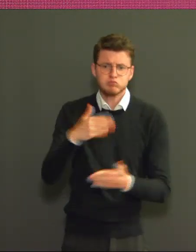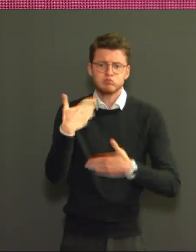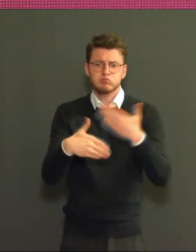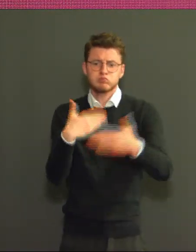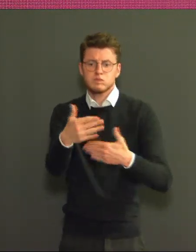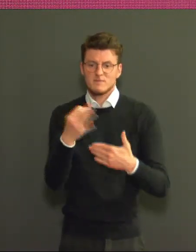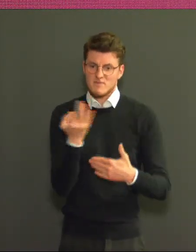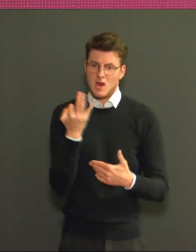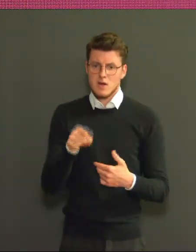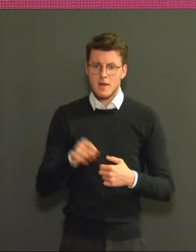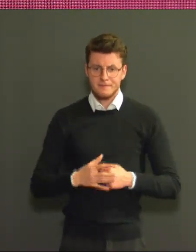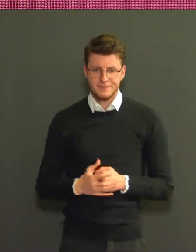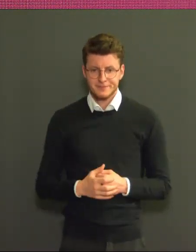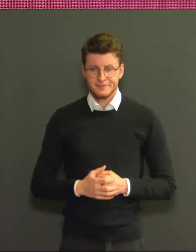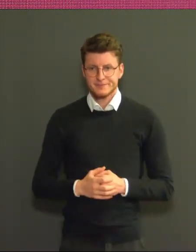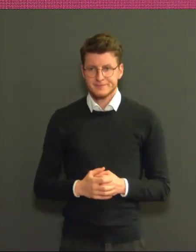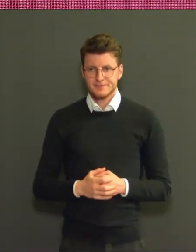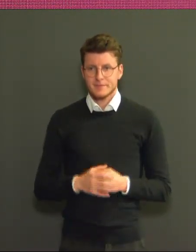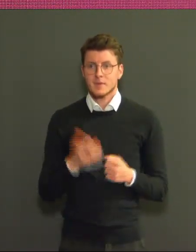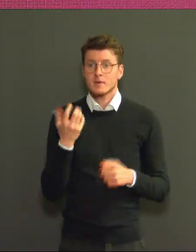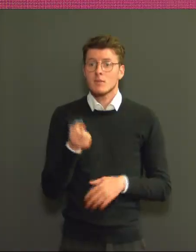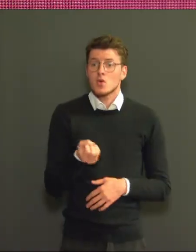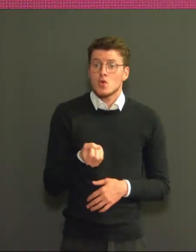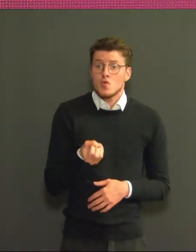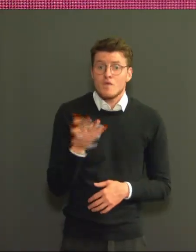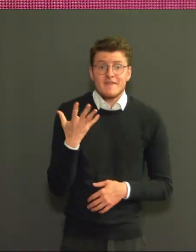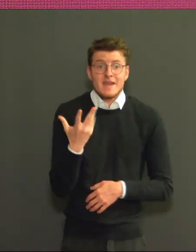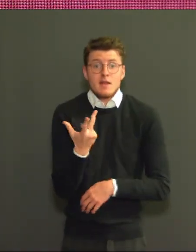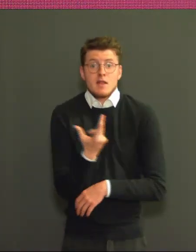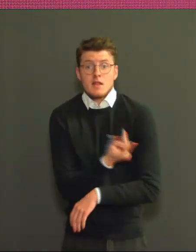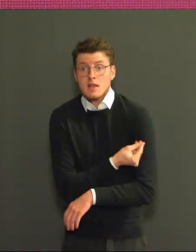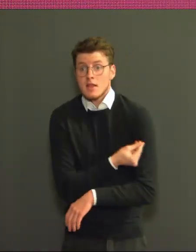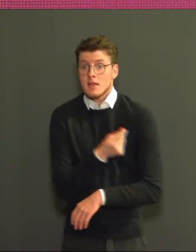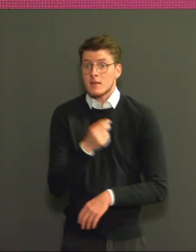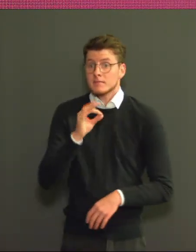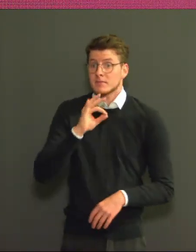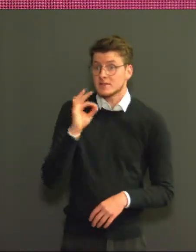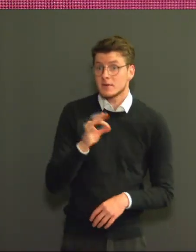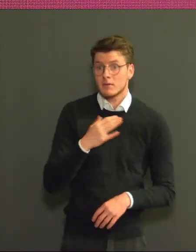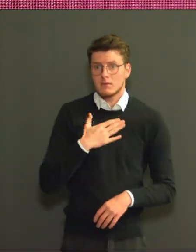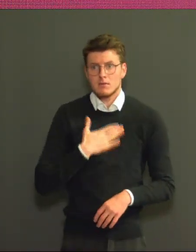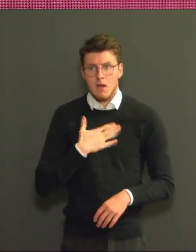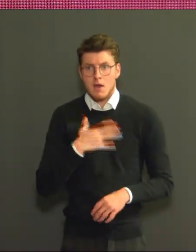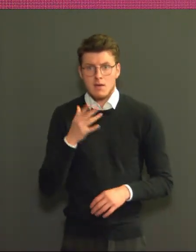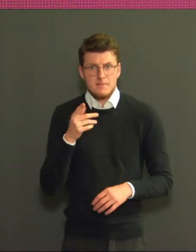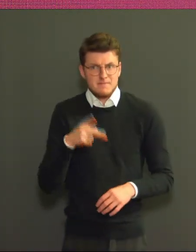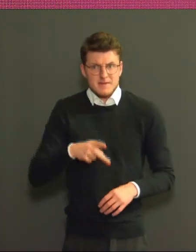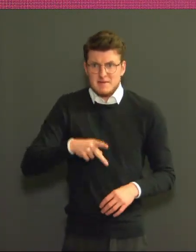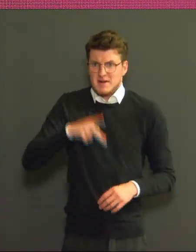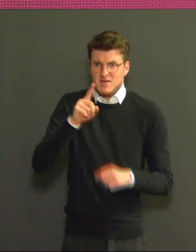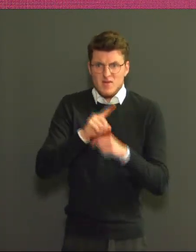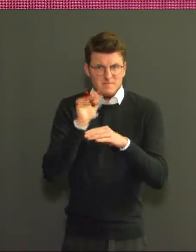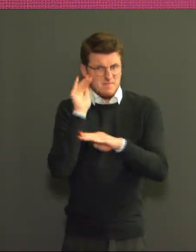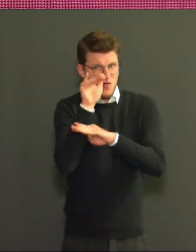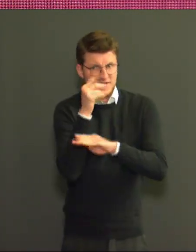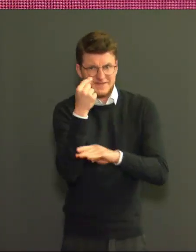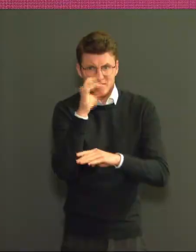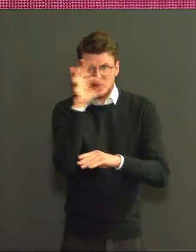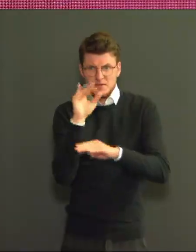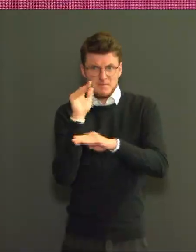De vaccinatiegraad is liefst zo hoog mogelijk en het liefst ook hoger dan die 70%, omdat we ook niet mogen vergeten dat er ondertussen